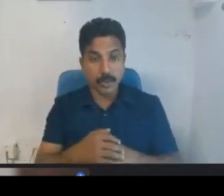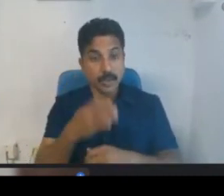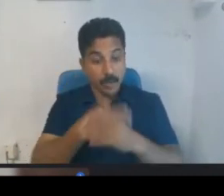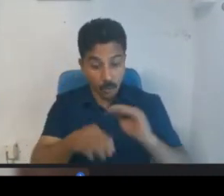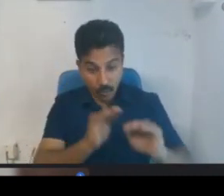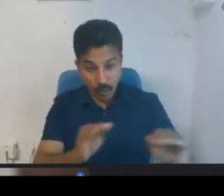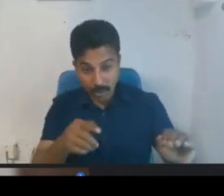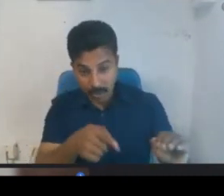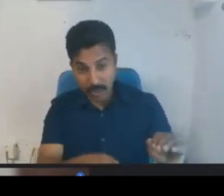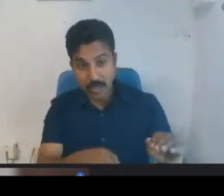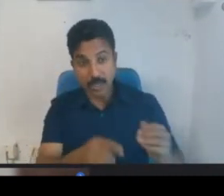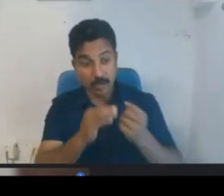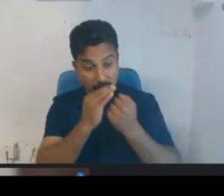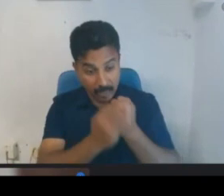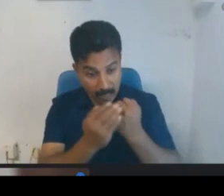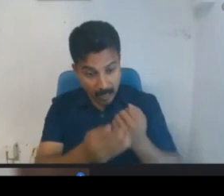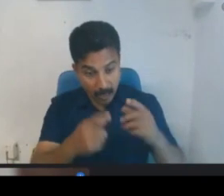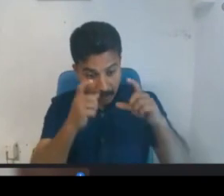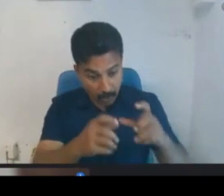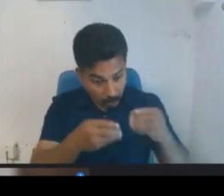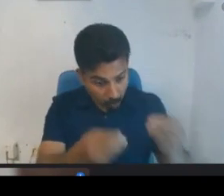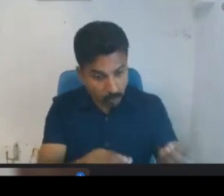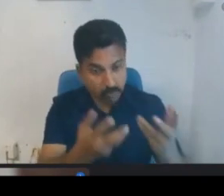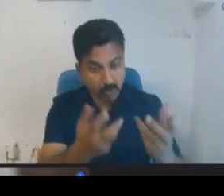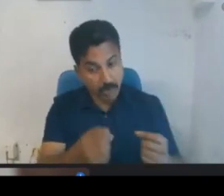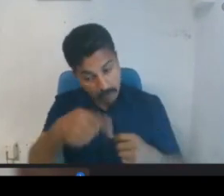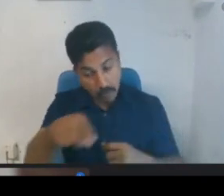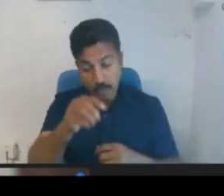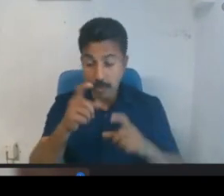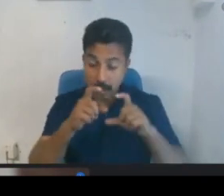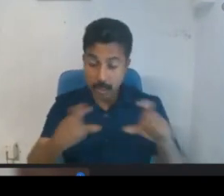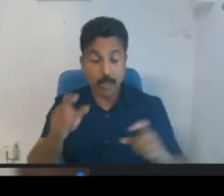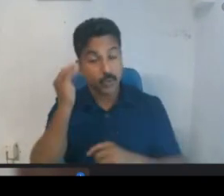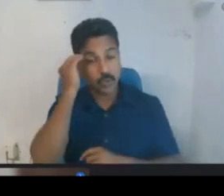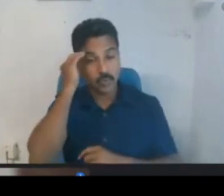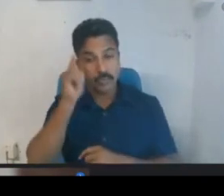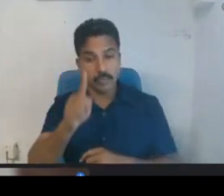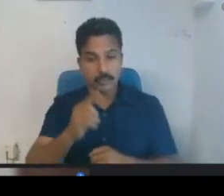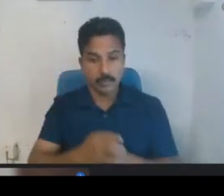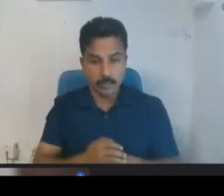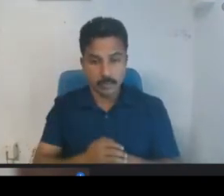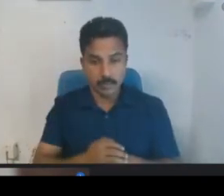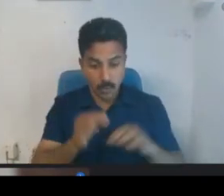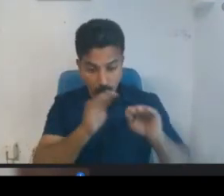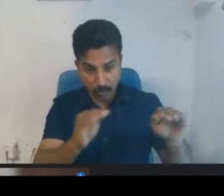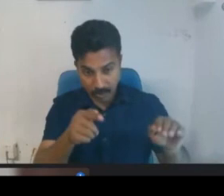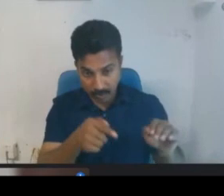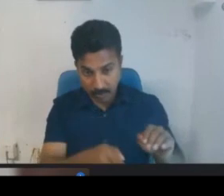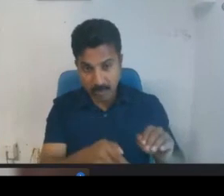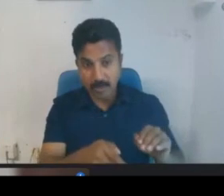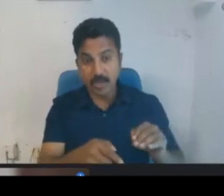ആ കുട്ടികൾക്ക് നമ്മൾ എത്രത്തോളം കരുതൽ കൊടുക്കണം എന്നതും നമ്മൾ കൃത്യമായി മനസ്സിലാക്കേണ്ടതുണ്ട്. ഇത് ആ കുട്ടികളുടെ